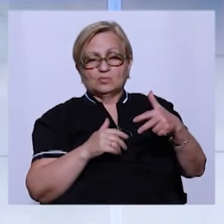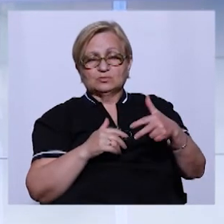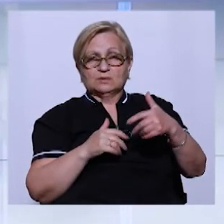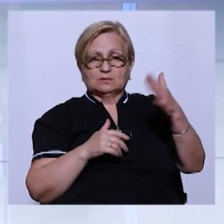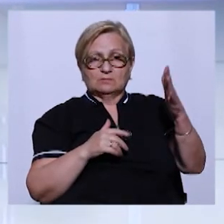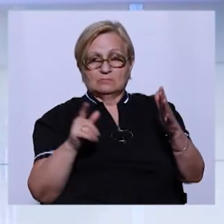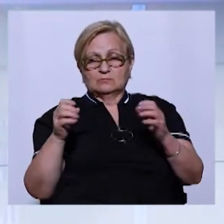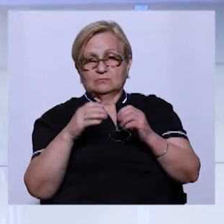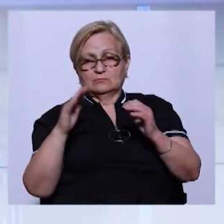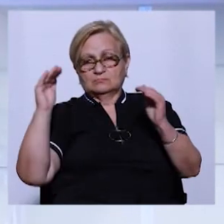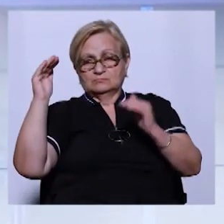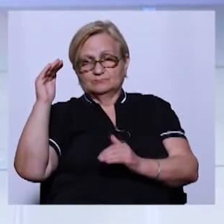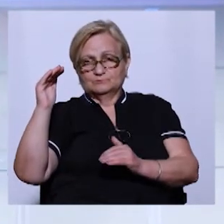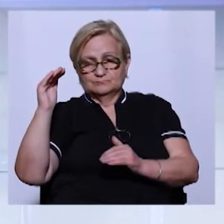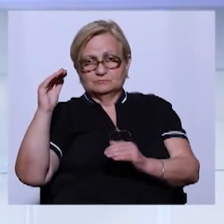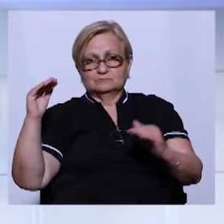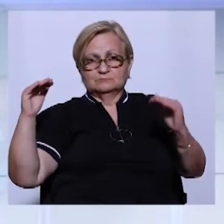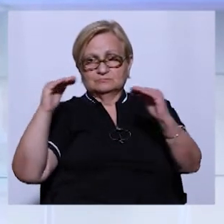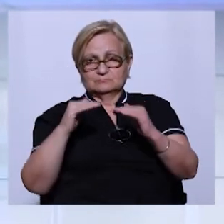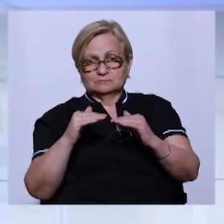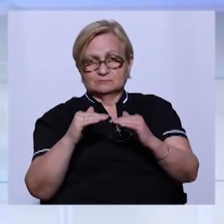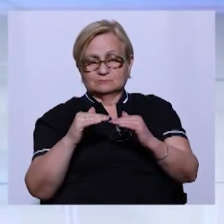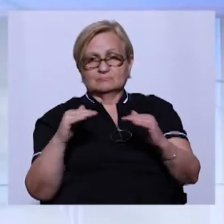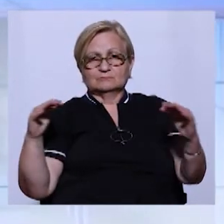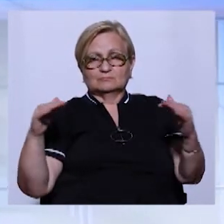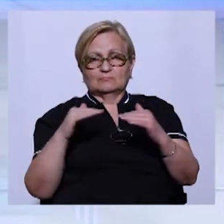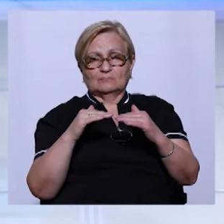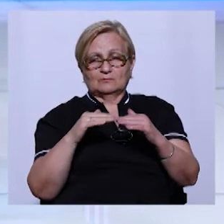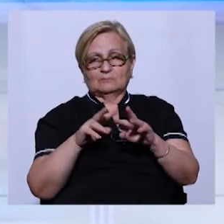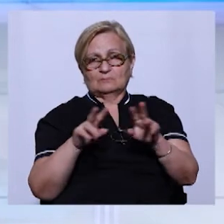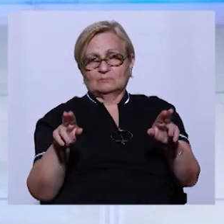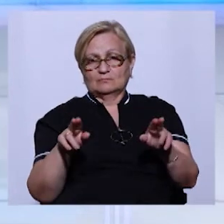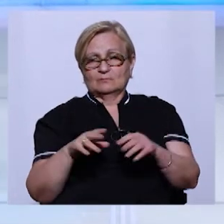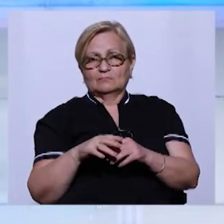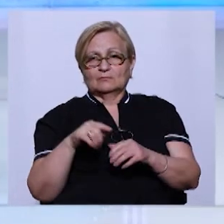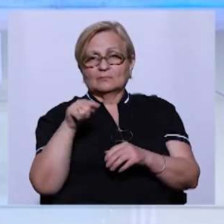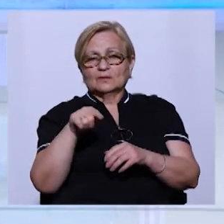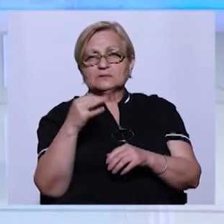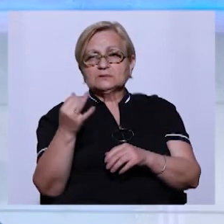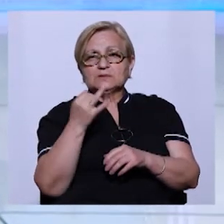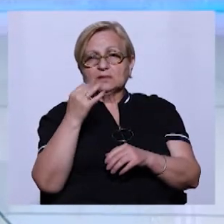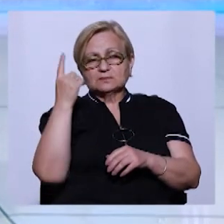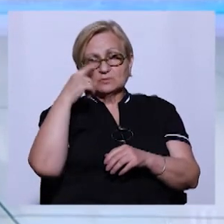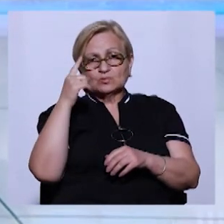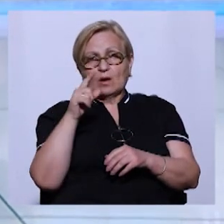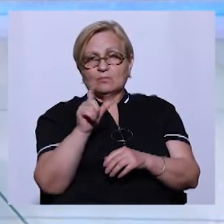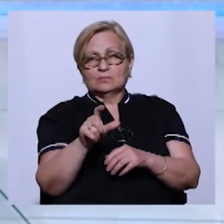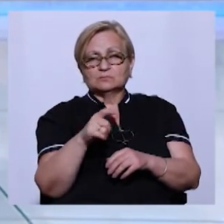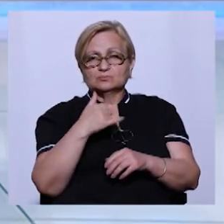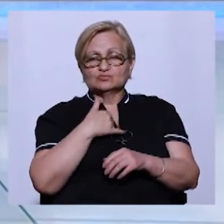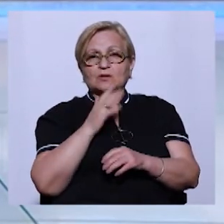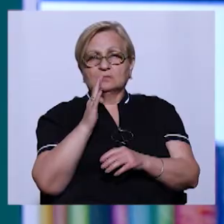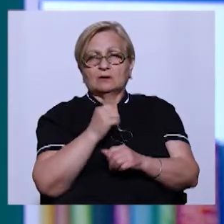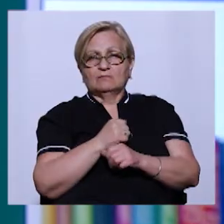ქონდა, 15-ით რო ნაკლები გაიღო და იმათ 15-ით მოემატა, რომ გაწარნა სწორდა. აი ესეც საინტერესო ამოცანებს